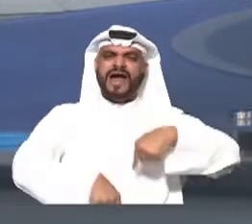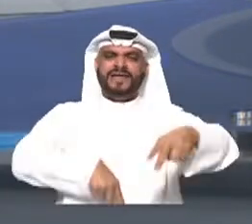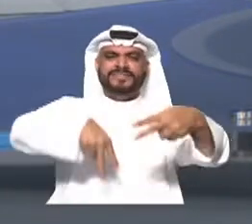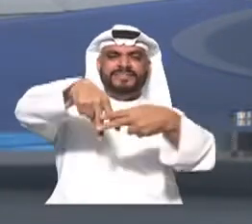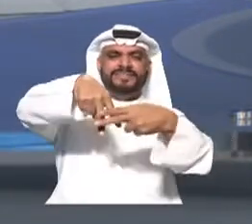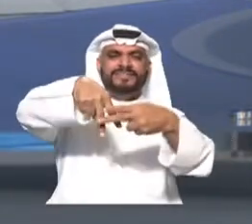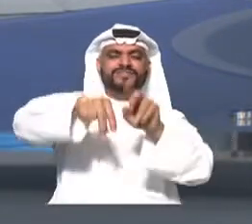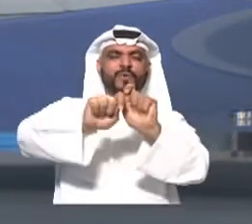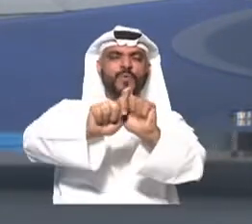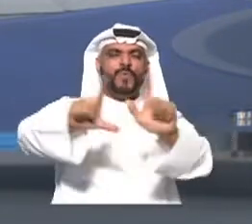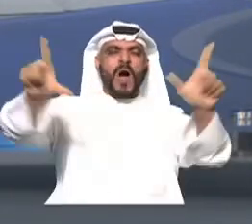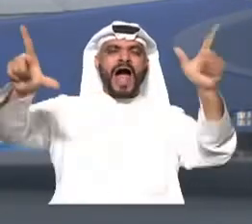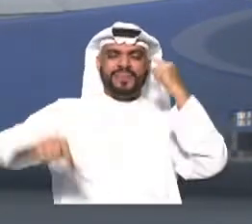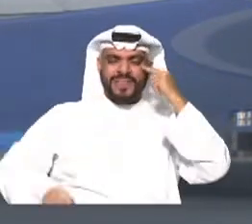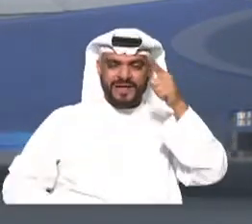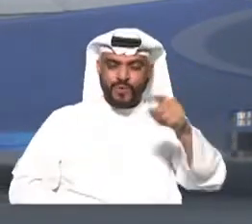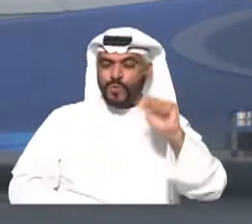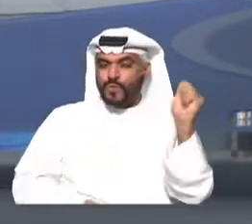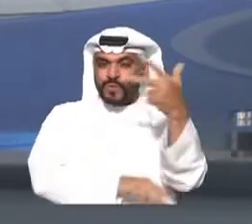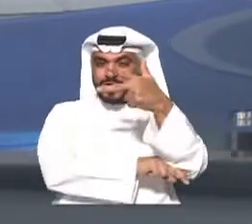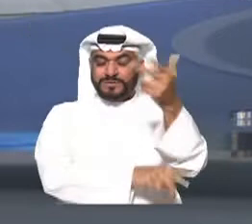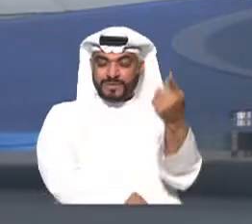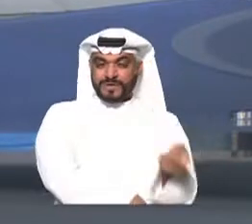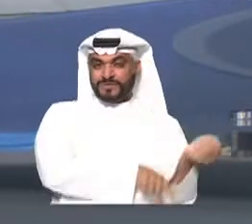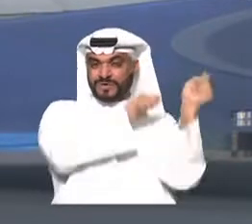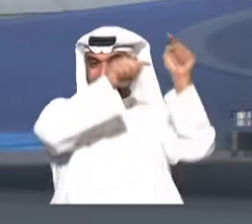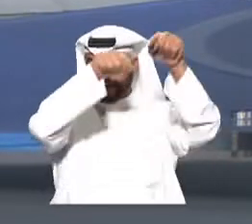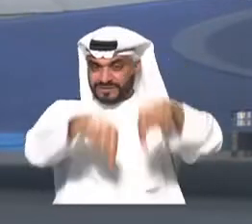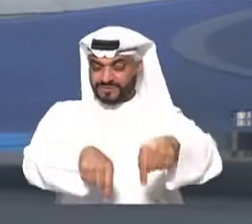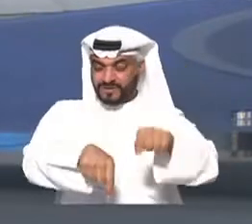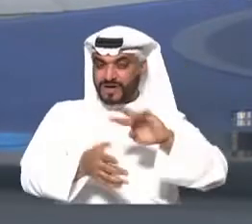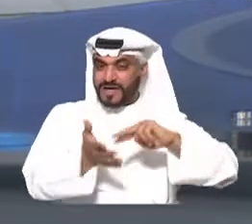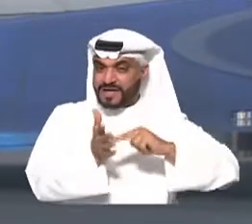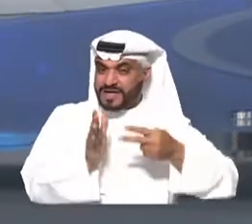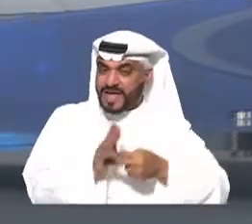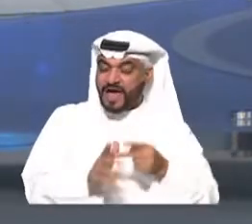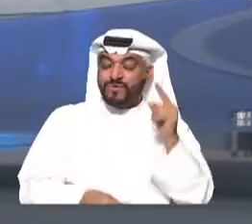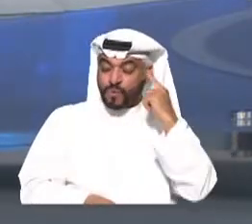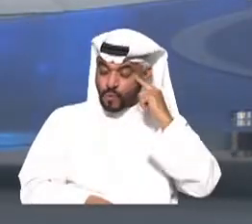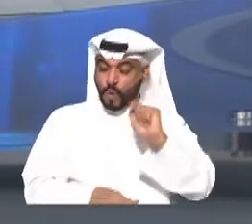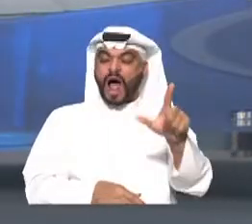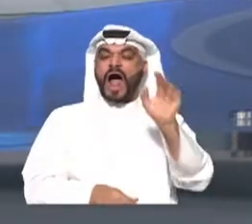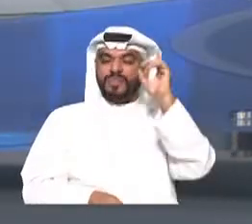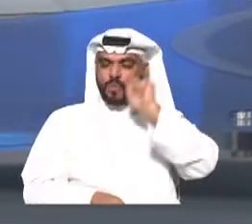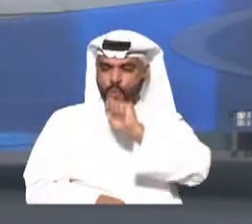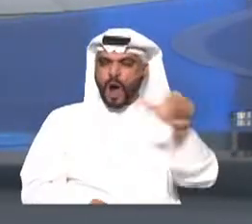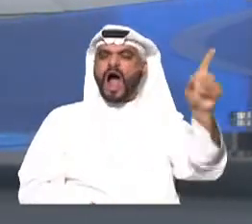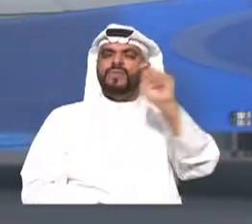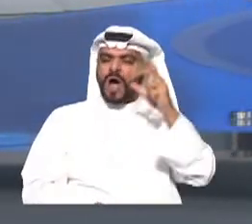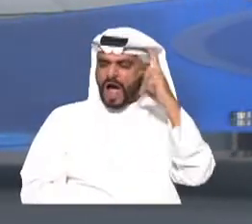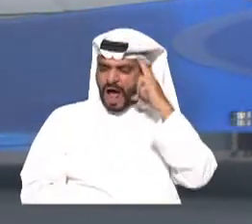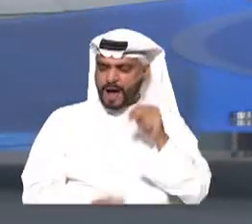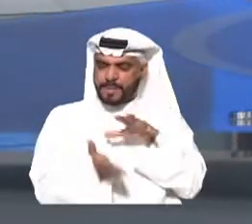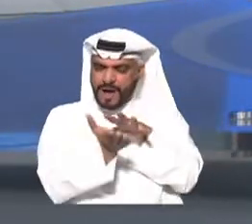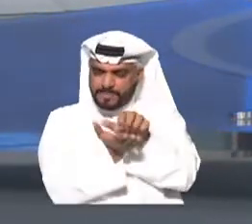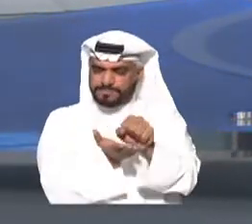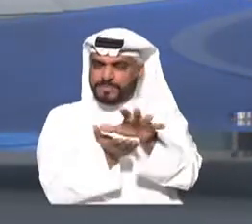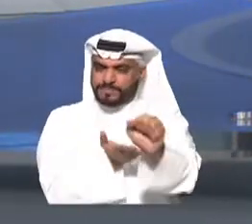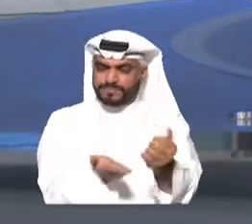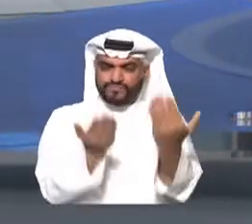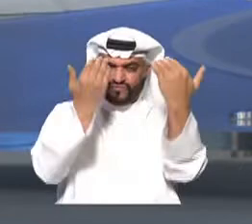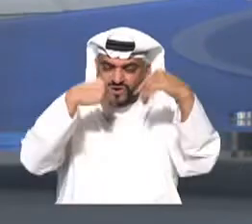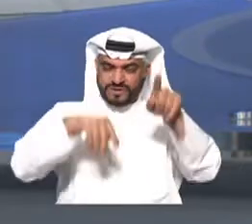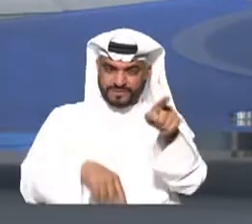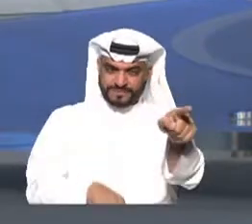وحي الشيخ جراح وحي العمود منذ فترة فيما يتعلق بصلفه وغطرسته وتجاهله لكل